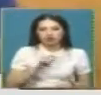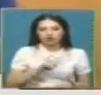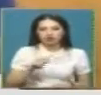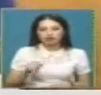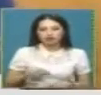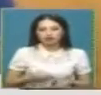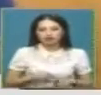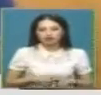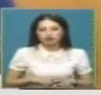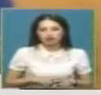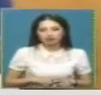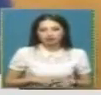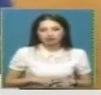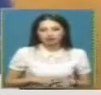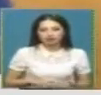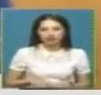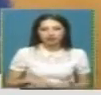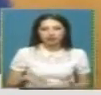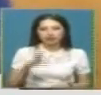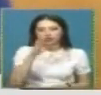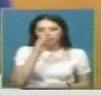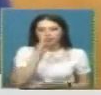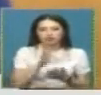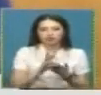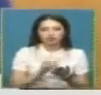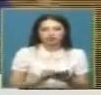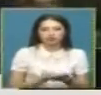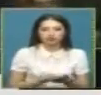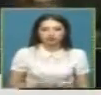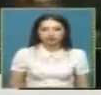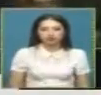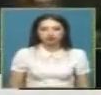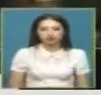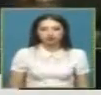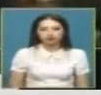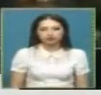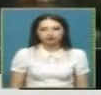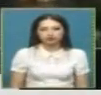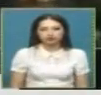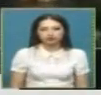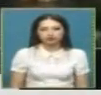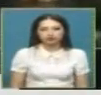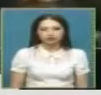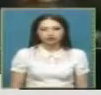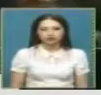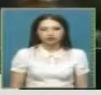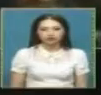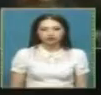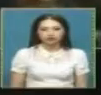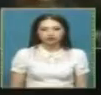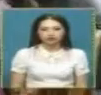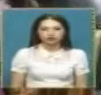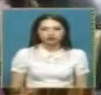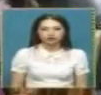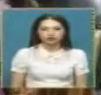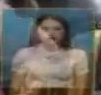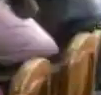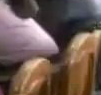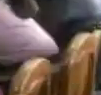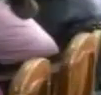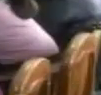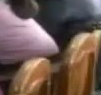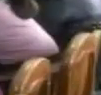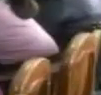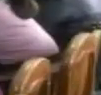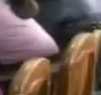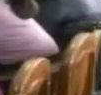пен тағылымды тәжірибе ауадай қажет. Гүлсанат Қалмырзағызы, Ұлан Рүстемов, Олжас Байтуов, оңтүстік ақпарат.